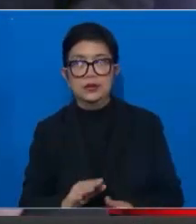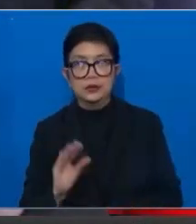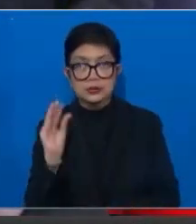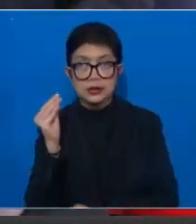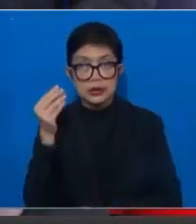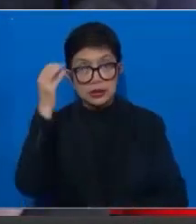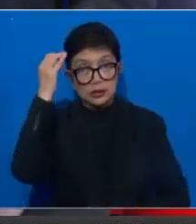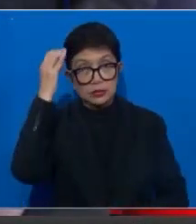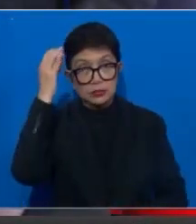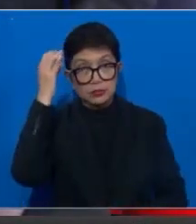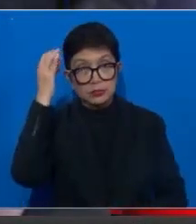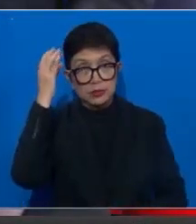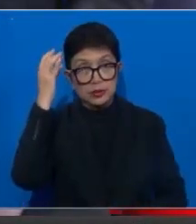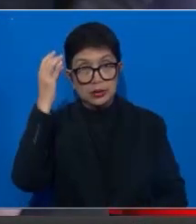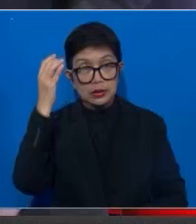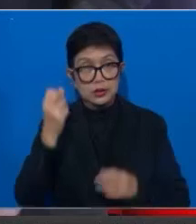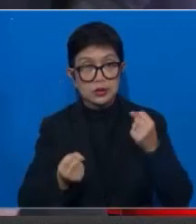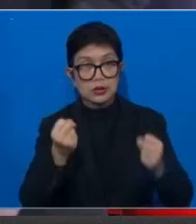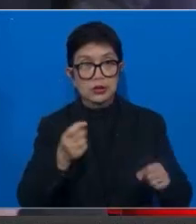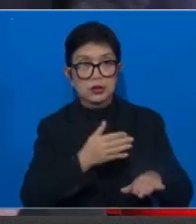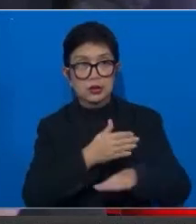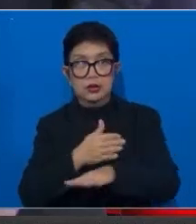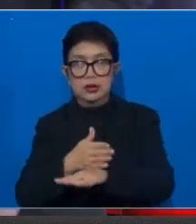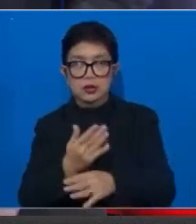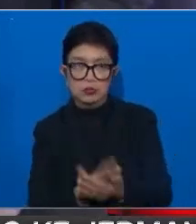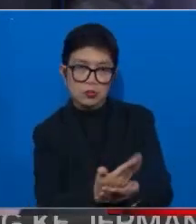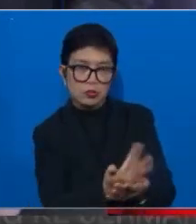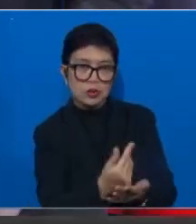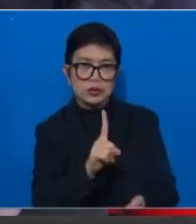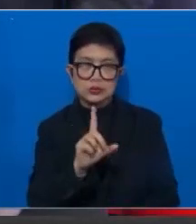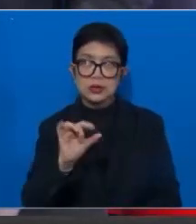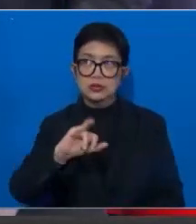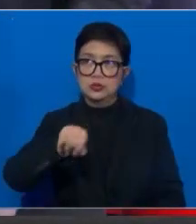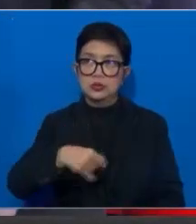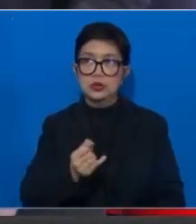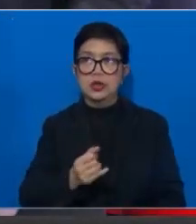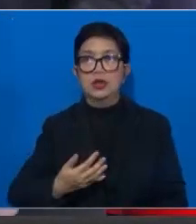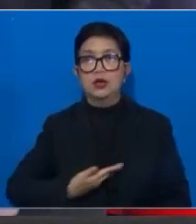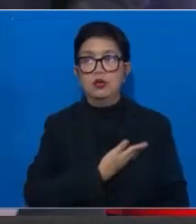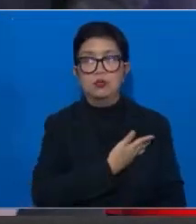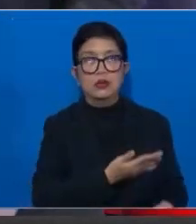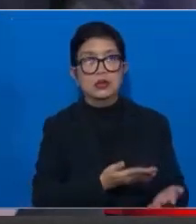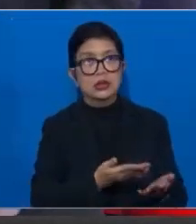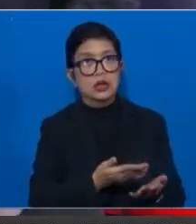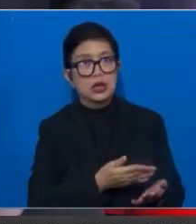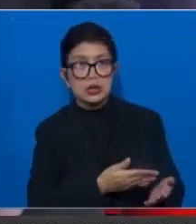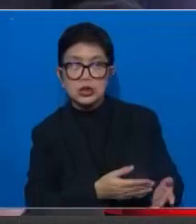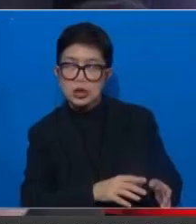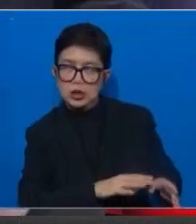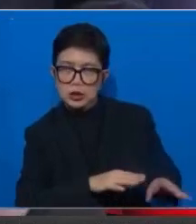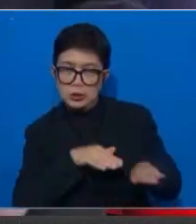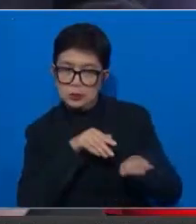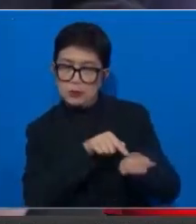taksi online memeras penumpangnya sebesar 100 juta rupiah. Korban sempat dibawa tersangka sebelum berhasil meloloskan diri setelah